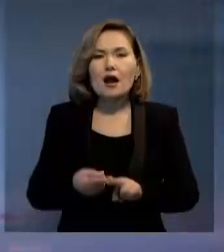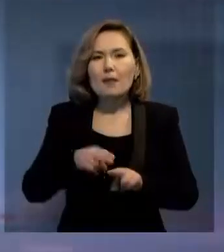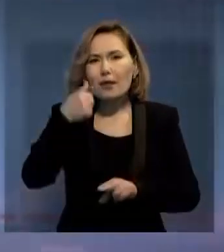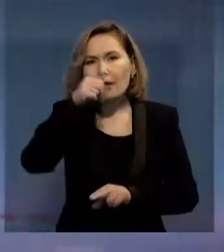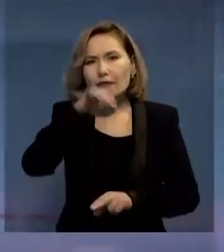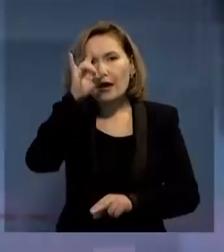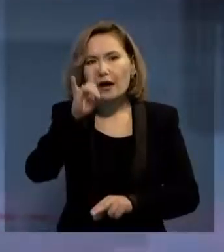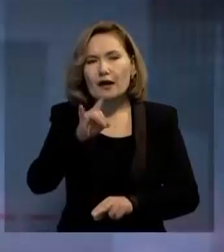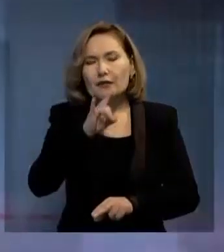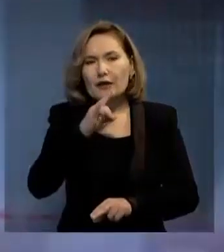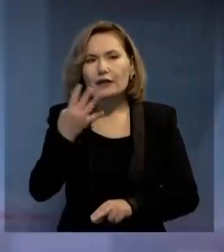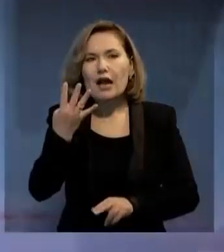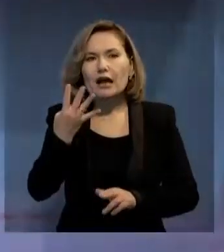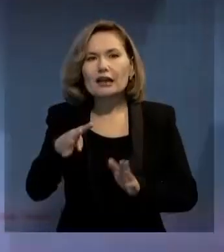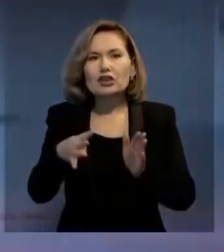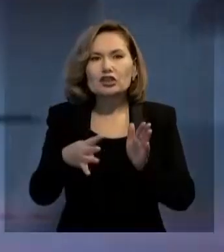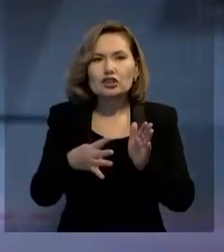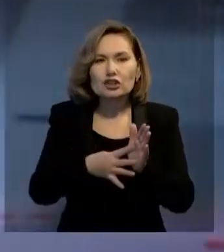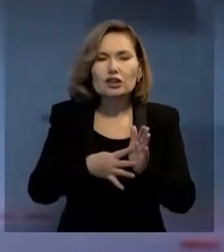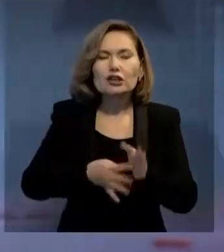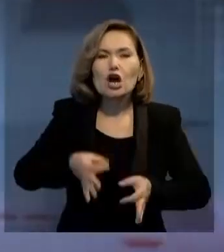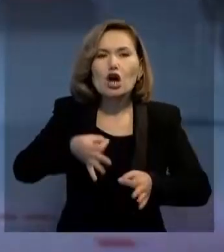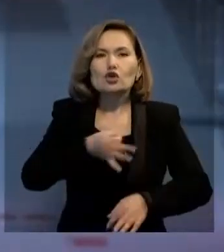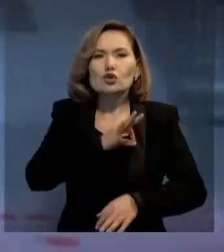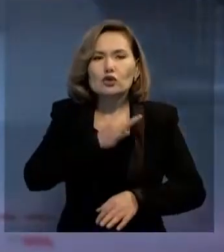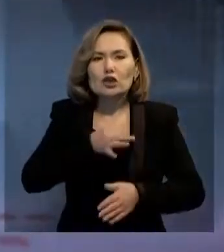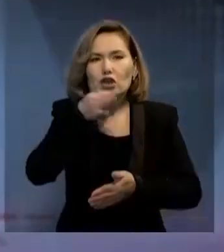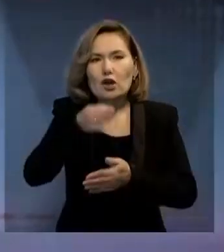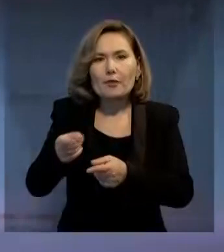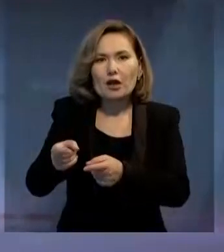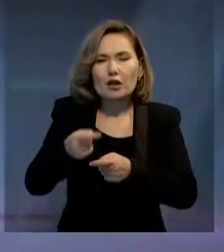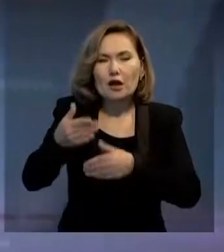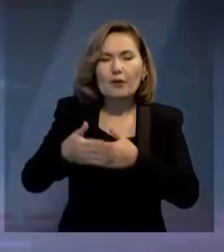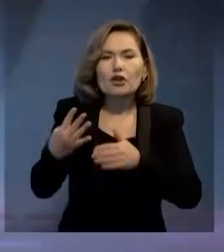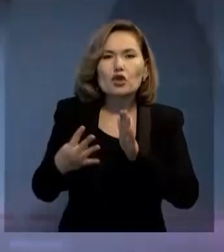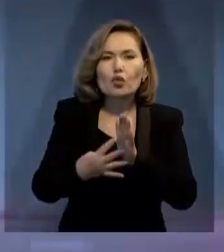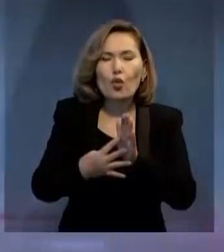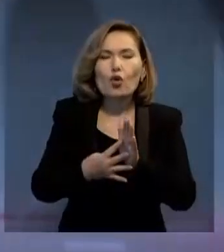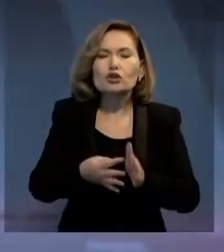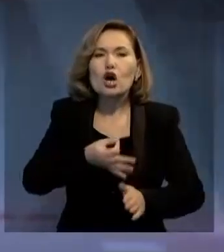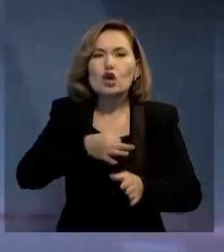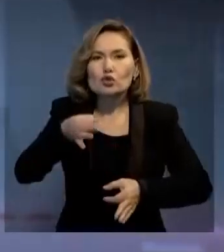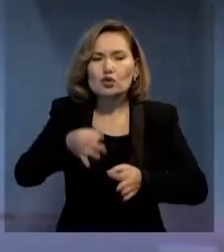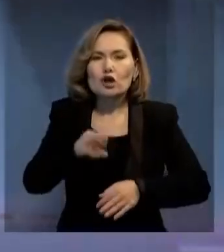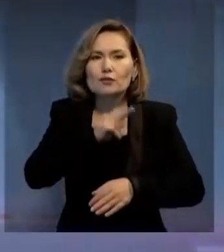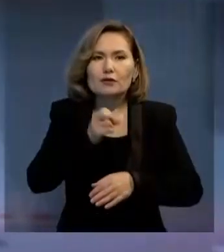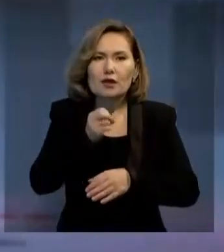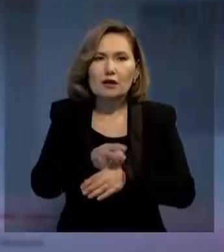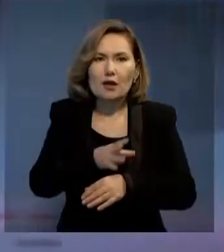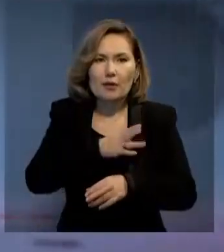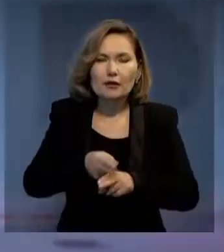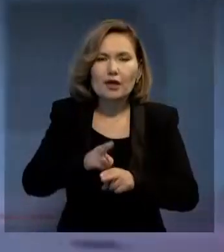Бұл елде 47 судья жауапкершілікке тартылып, 9 судья қызметінен босатылды. Бұл жөнінде жоғары сот кеңесінің мүшелері